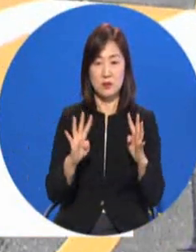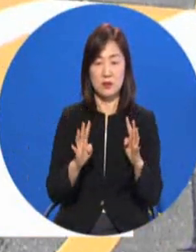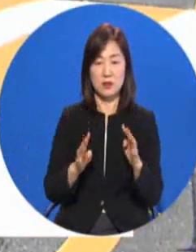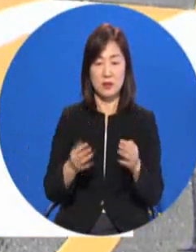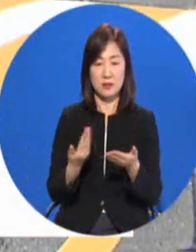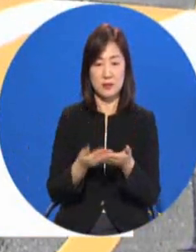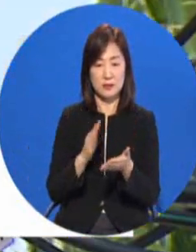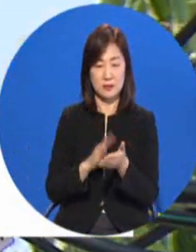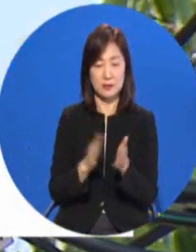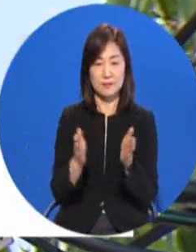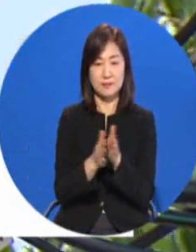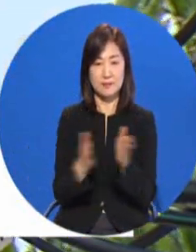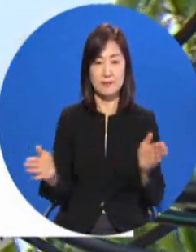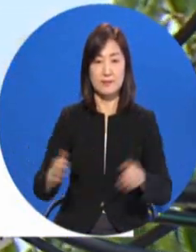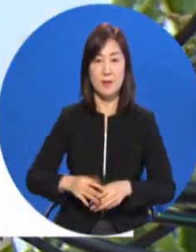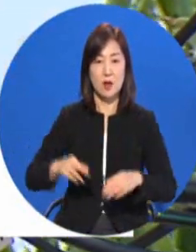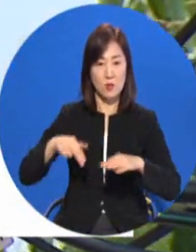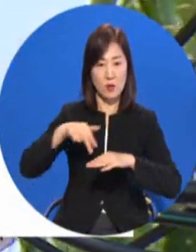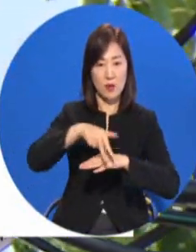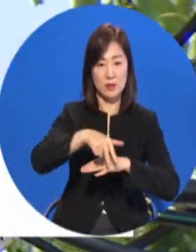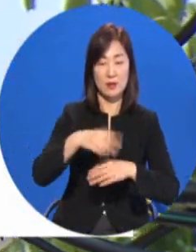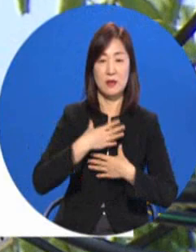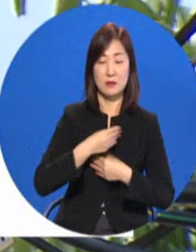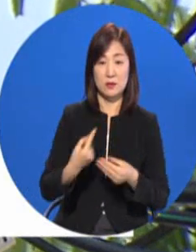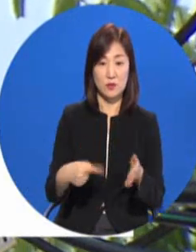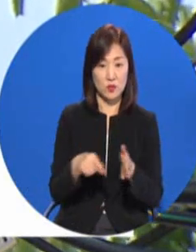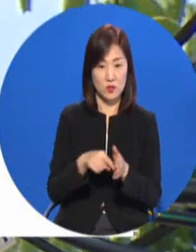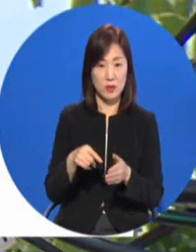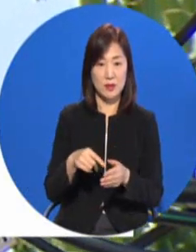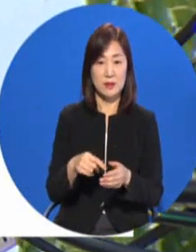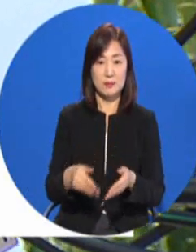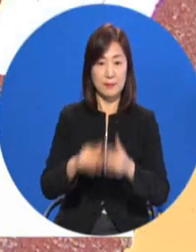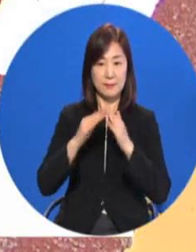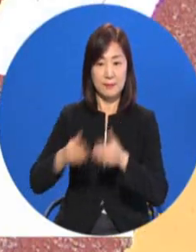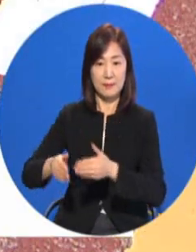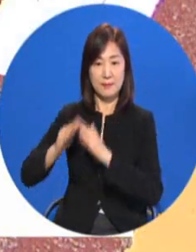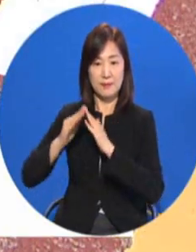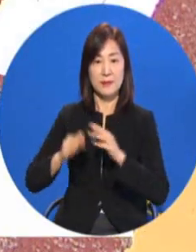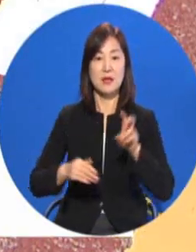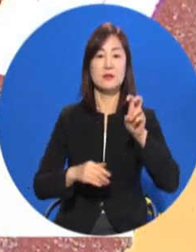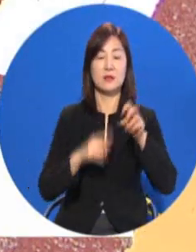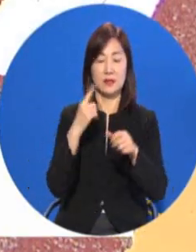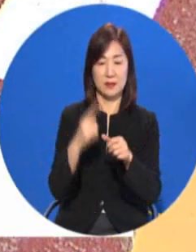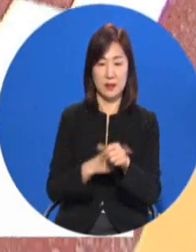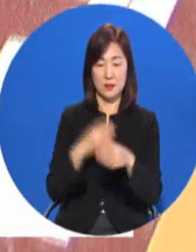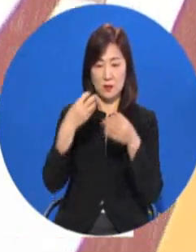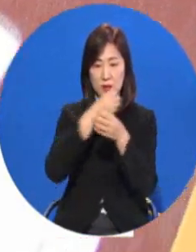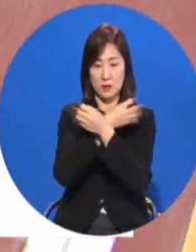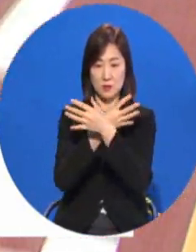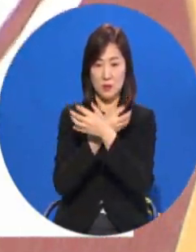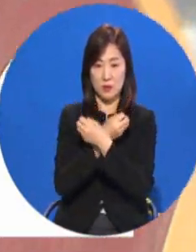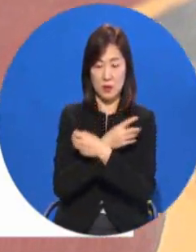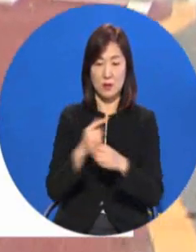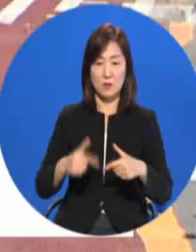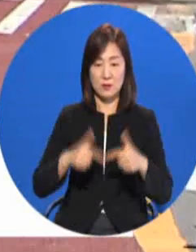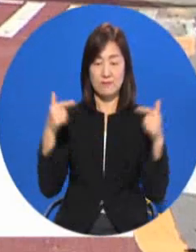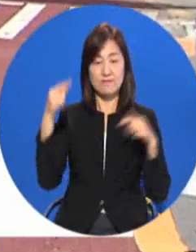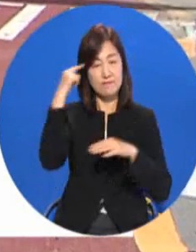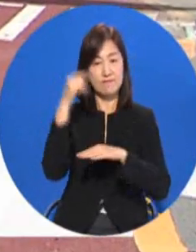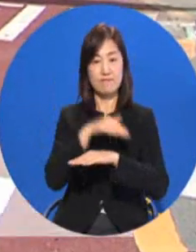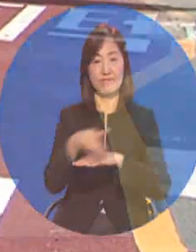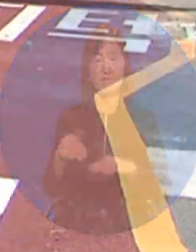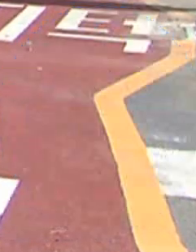사업을 추진하고 보행자들의 안전을 위해 설치된 20여개의 자동인식 신호 기도 확대하기로 했습니다